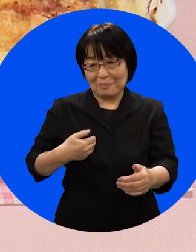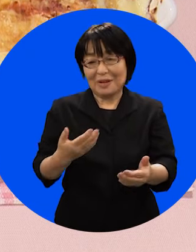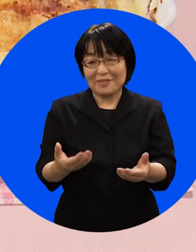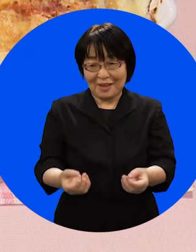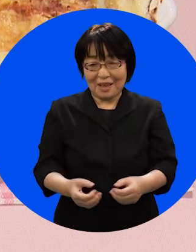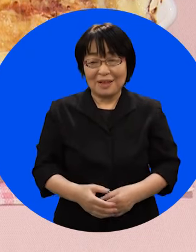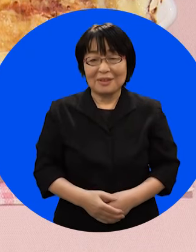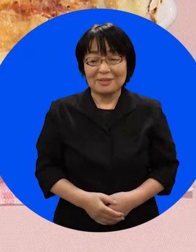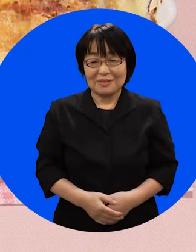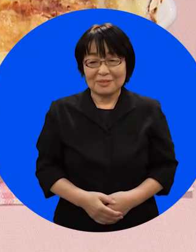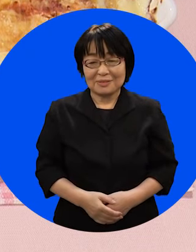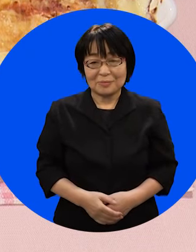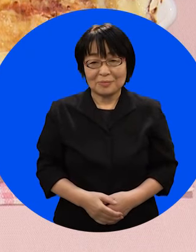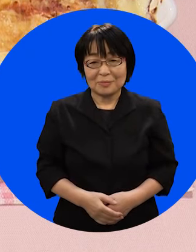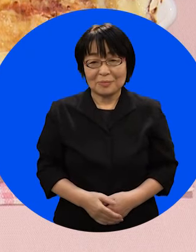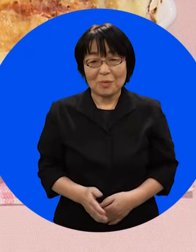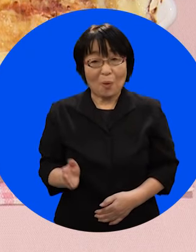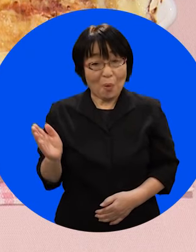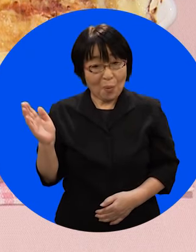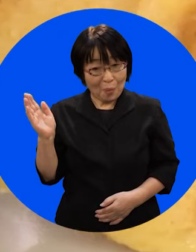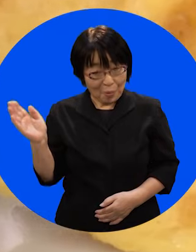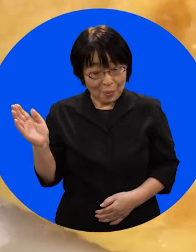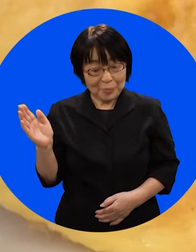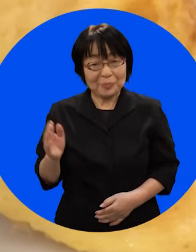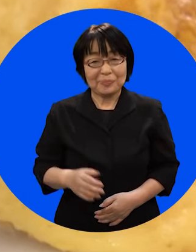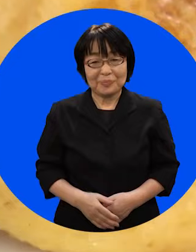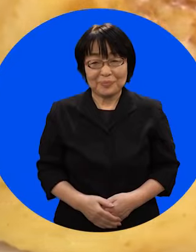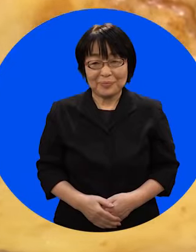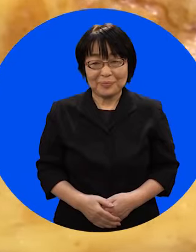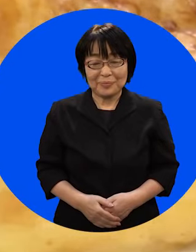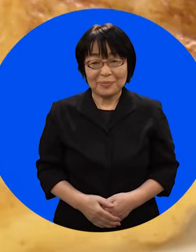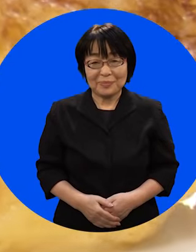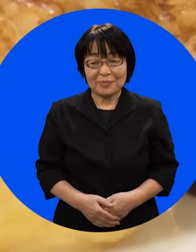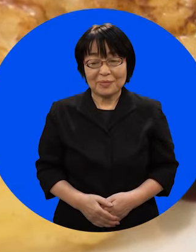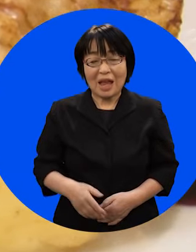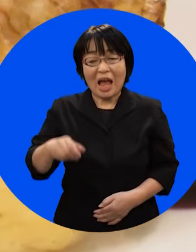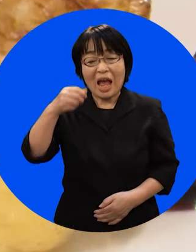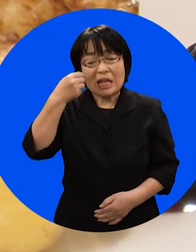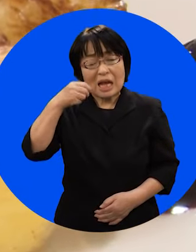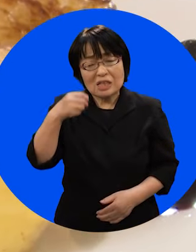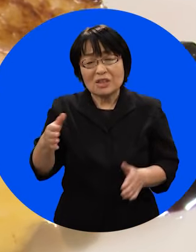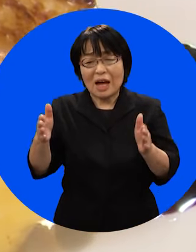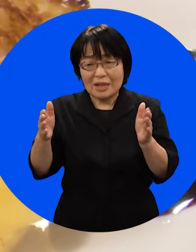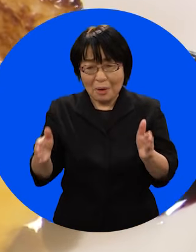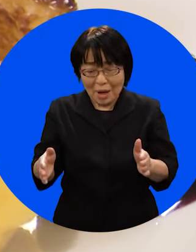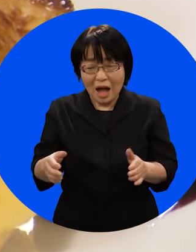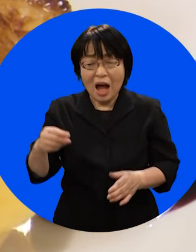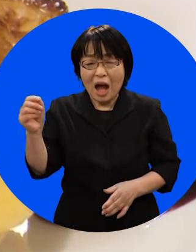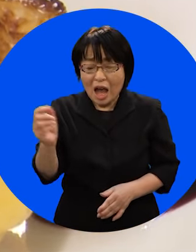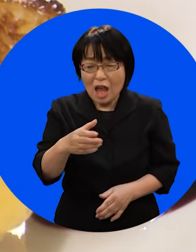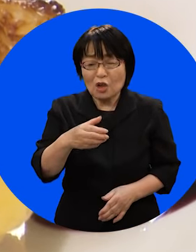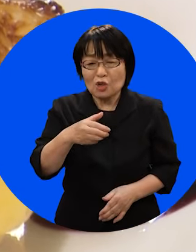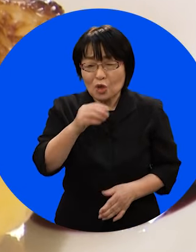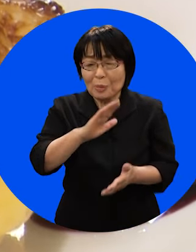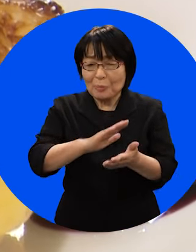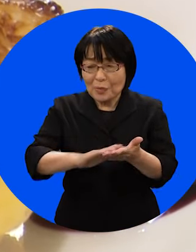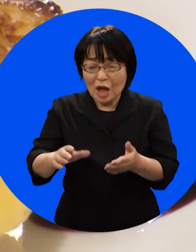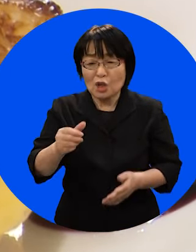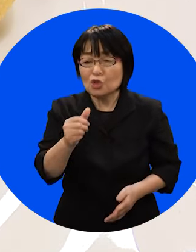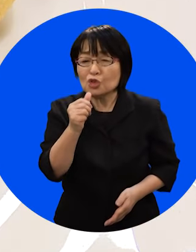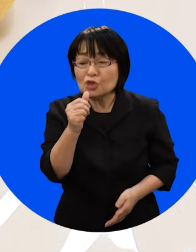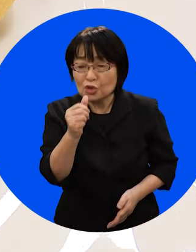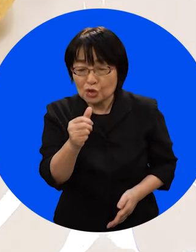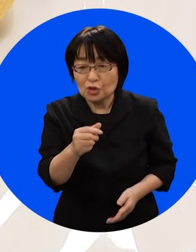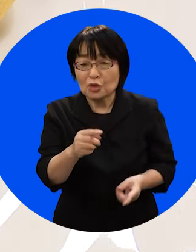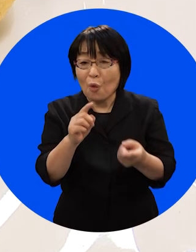そして完成したのがこちら。夏場は早めに消費したい牛乳、固くなってしま